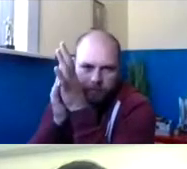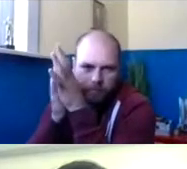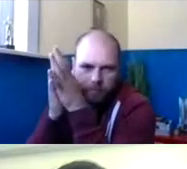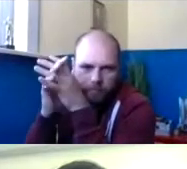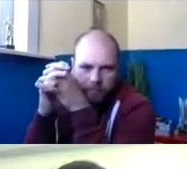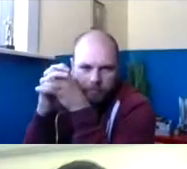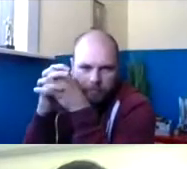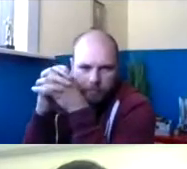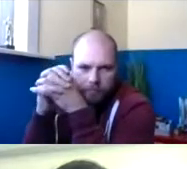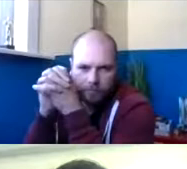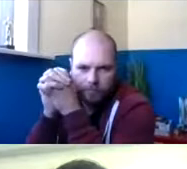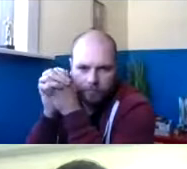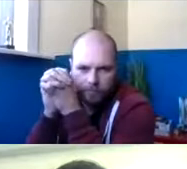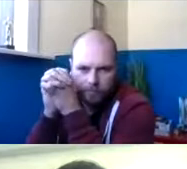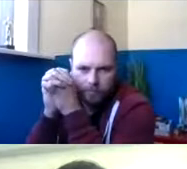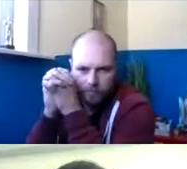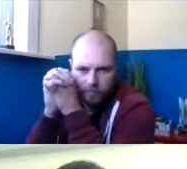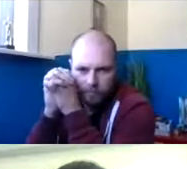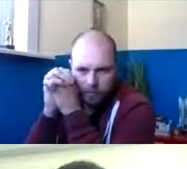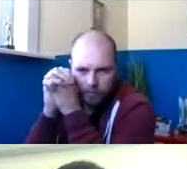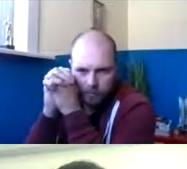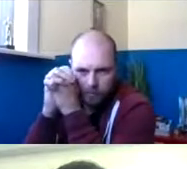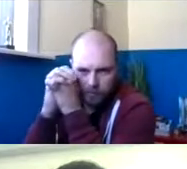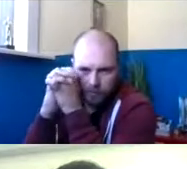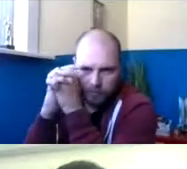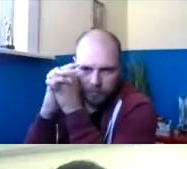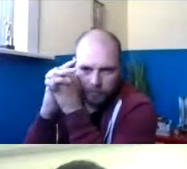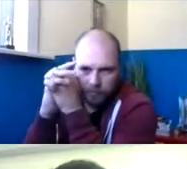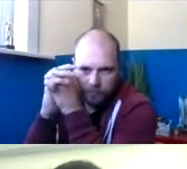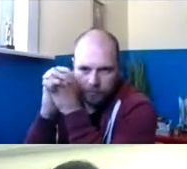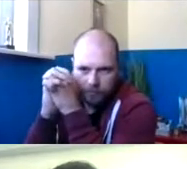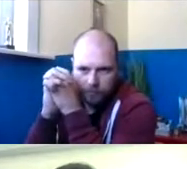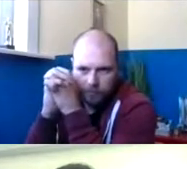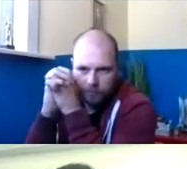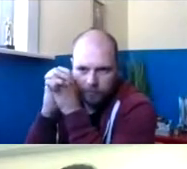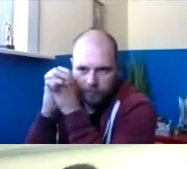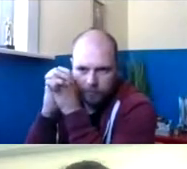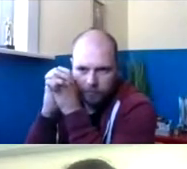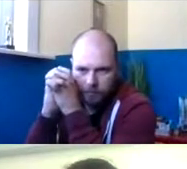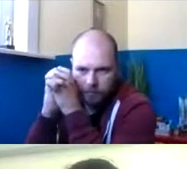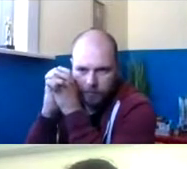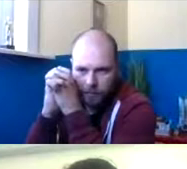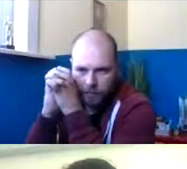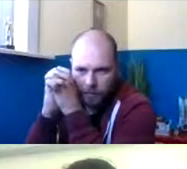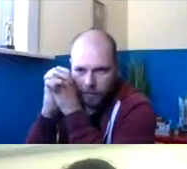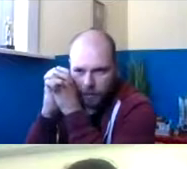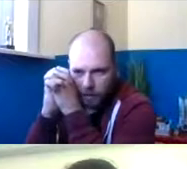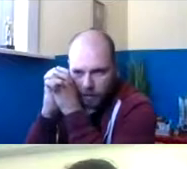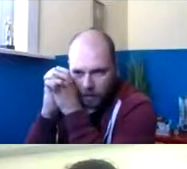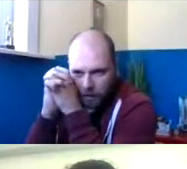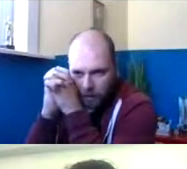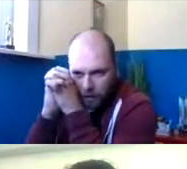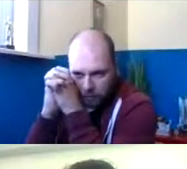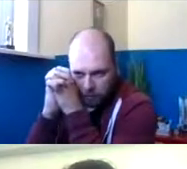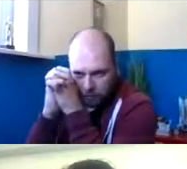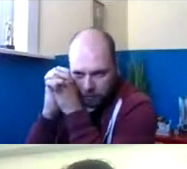100 als 60% van de 18-plussers gevaccineerd is en er minder dan 500 bedden bezet zijn in de intensieve zorg. Dat is een belangrijke nuance